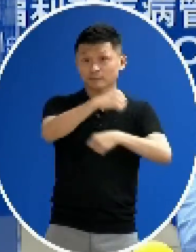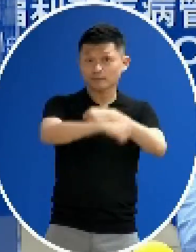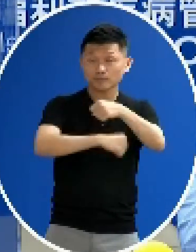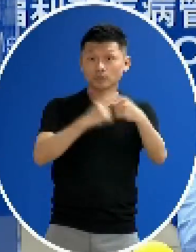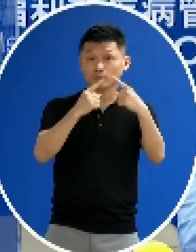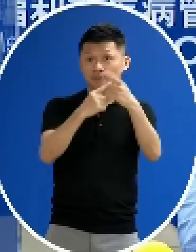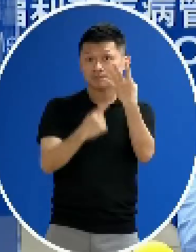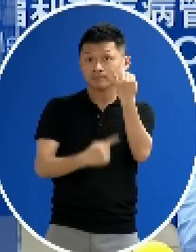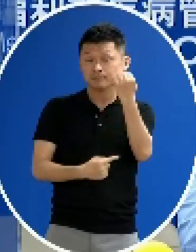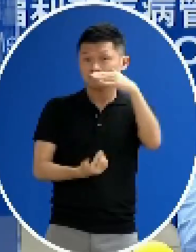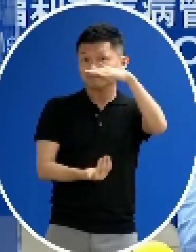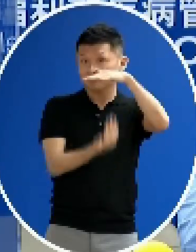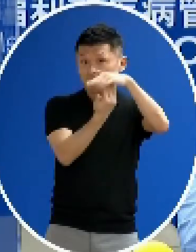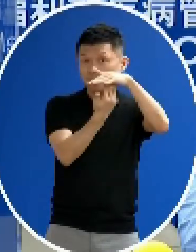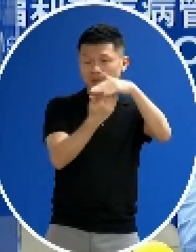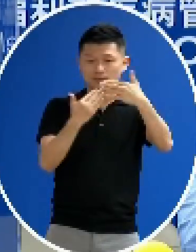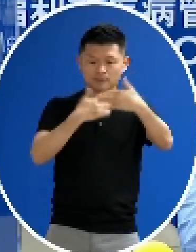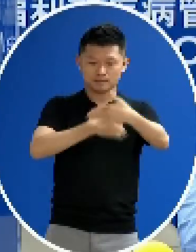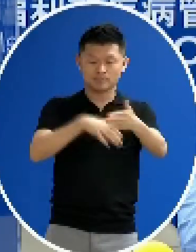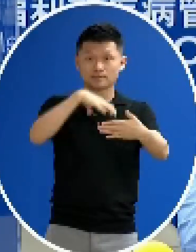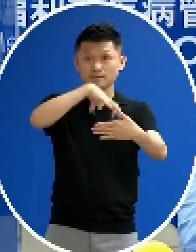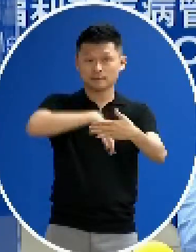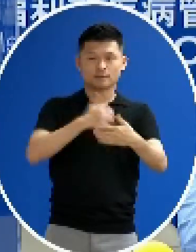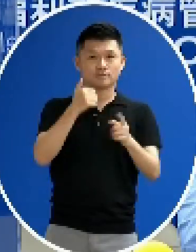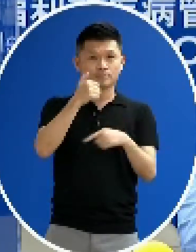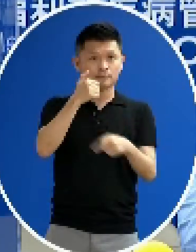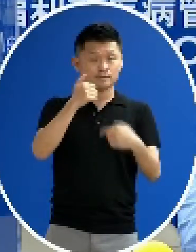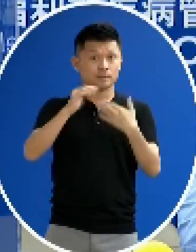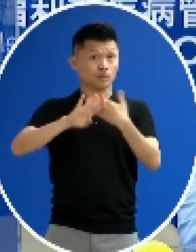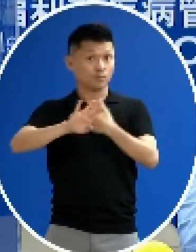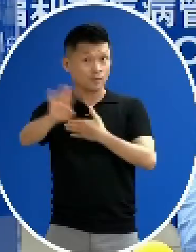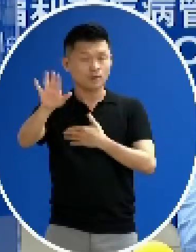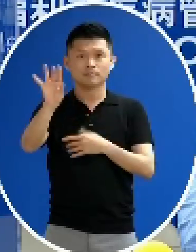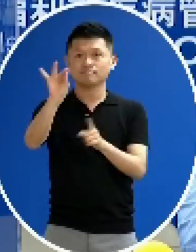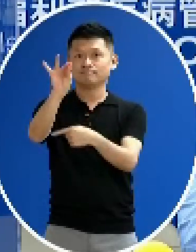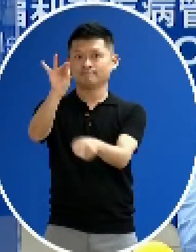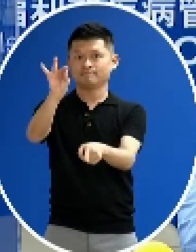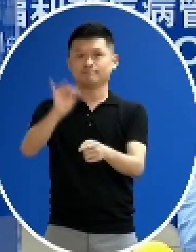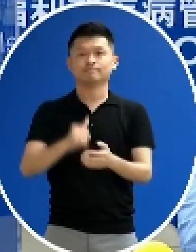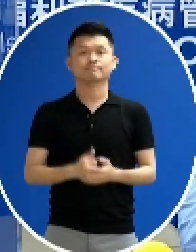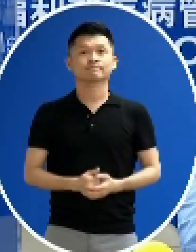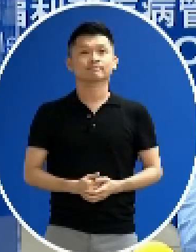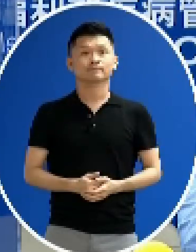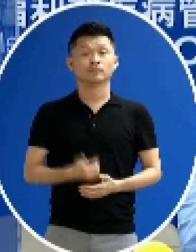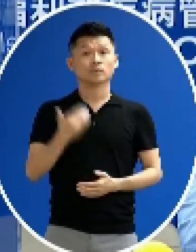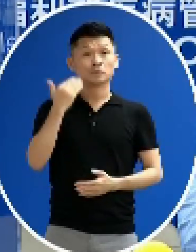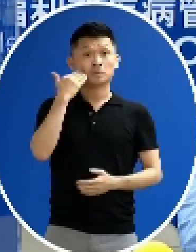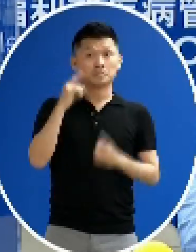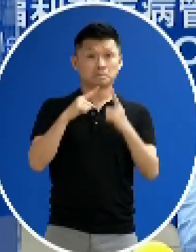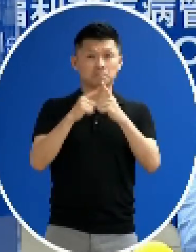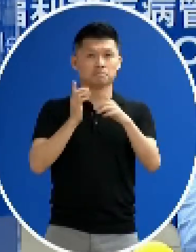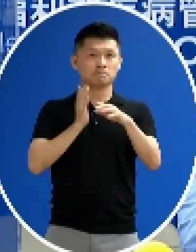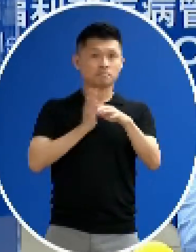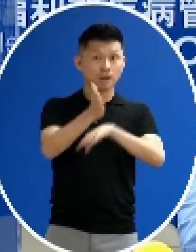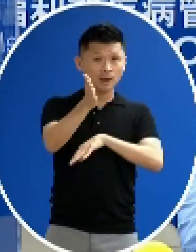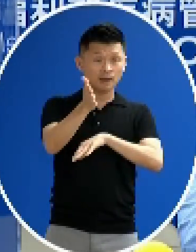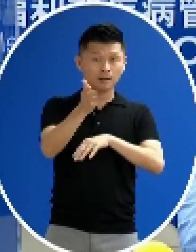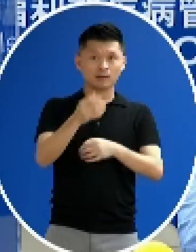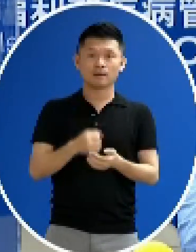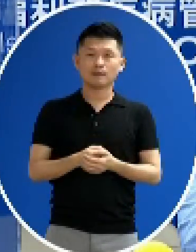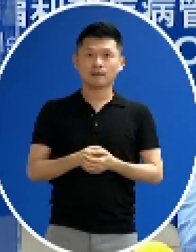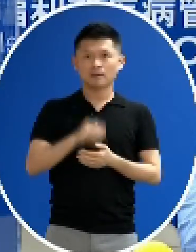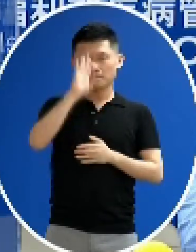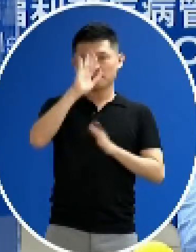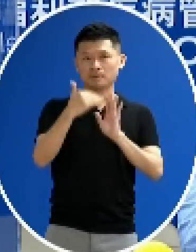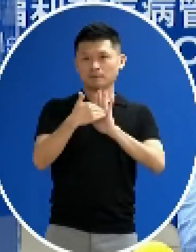数的上限哈，室内50人，那室外我们定为100人。那如果超额的话，就要提相关的